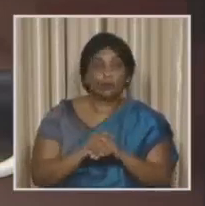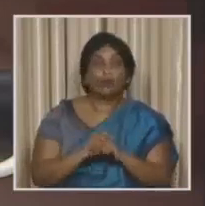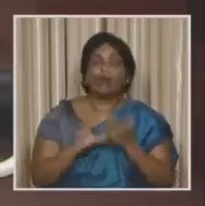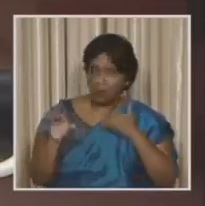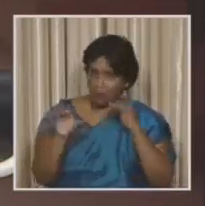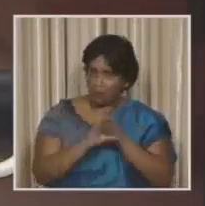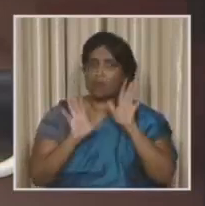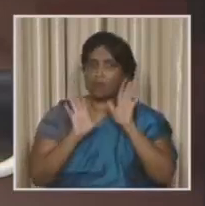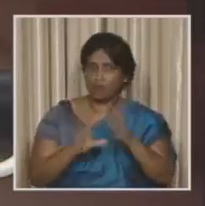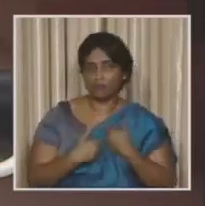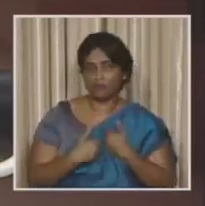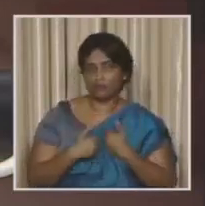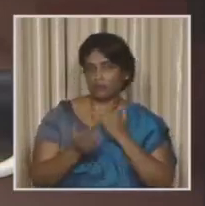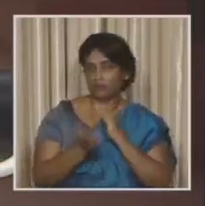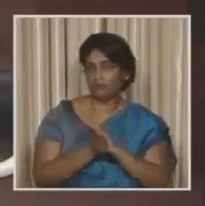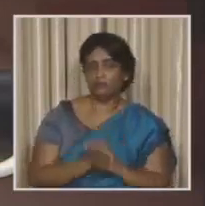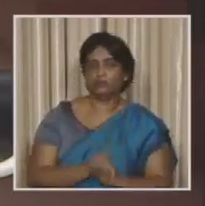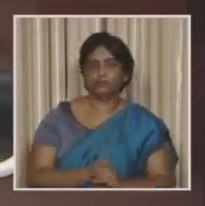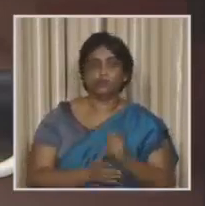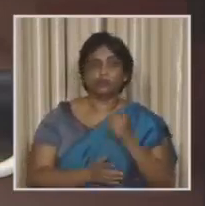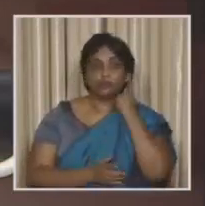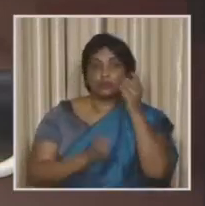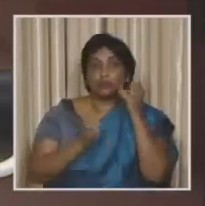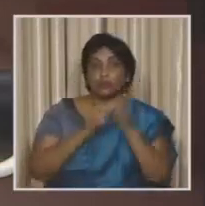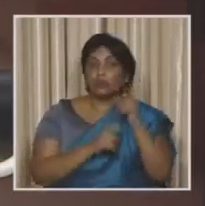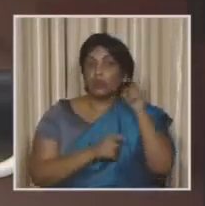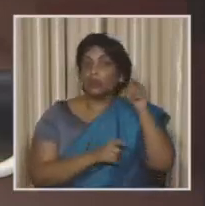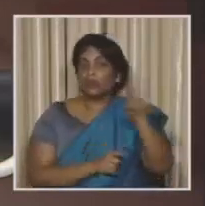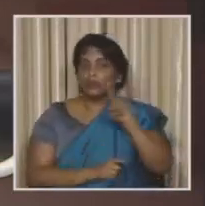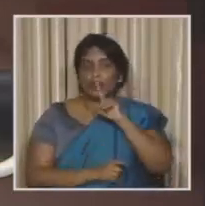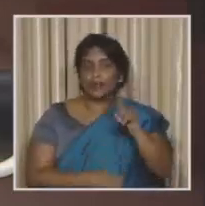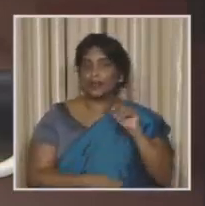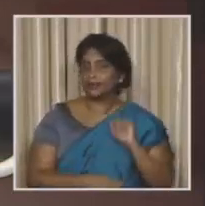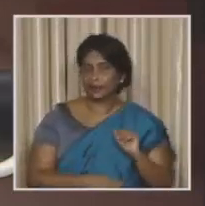itu ekar lima karan. Eh budhiyan seta engil le dikwe ni karu menteri